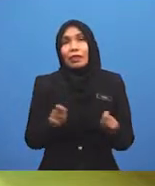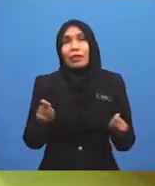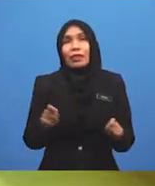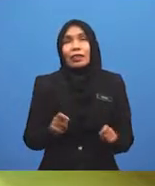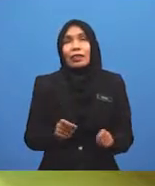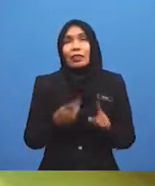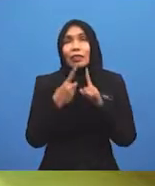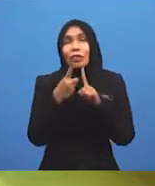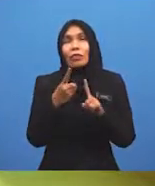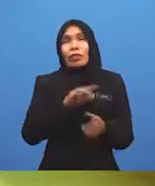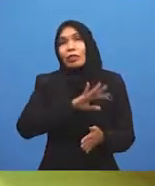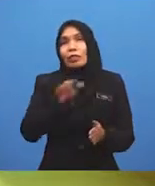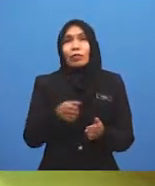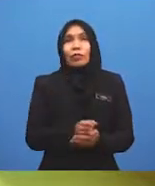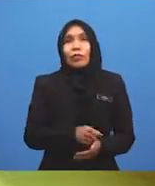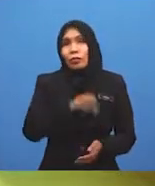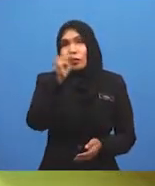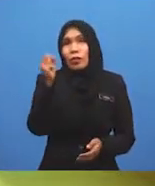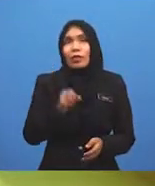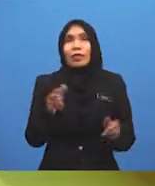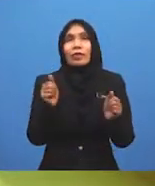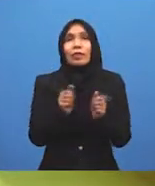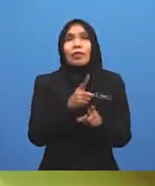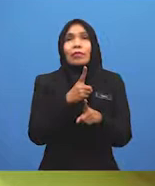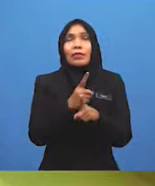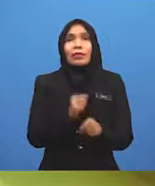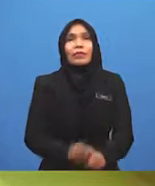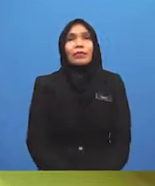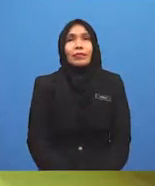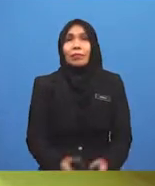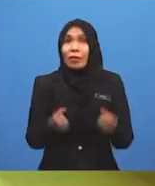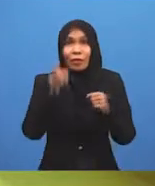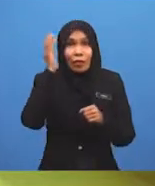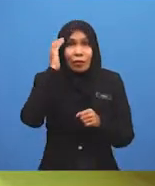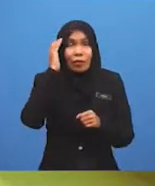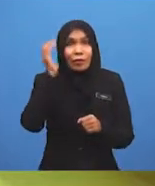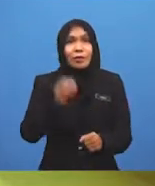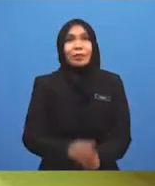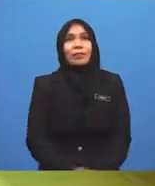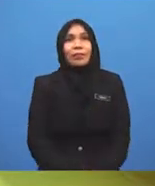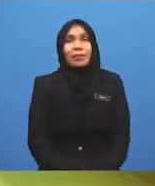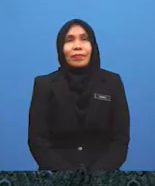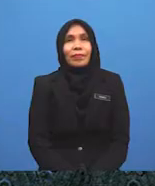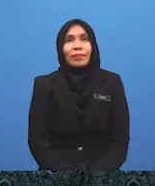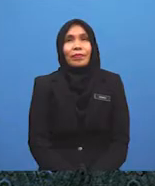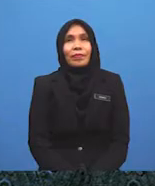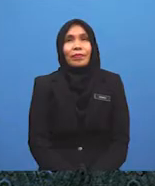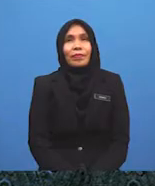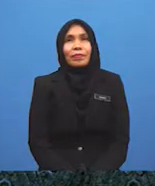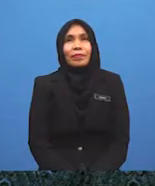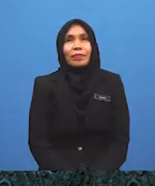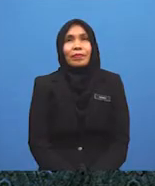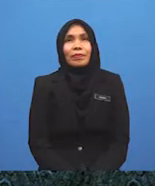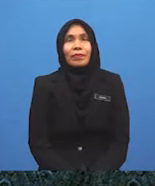menjawab semua soalan dengan betul. Nak tahu apakah perkara itu? Jeng, jeng, jeng!